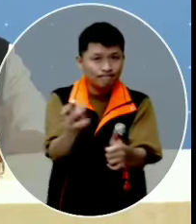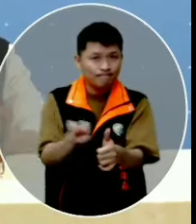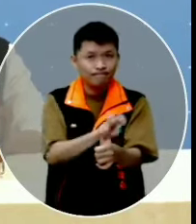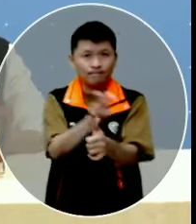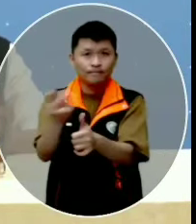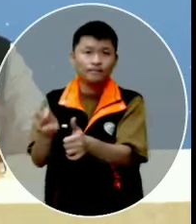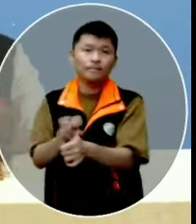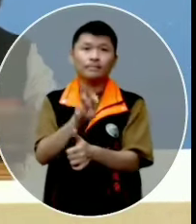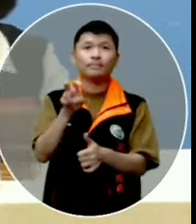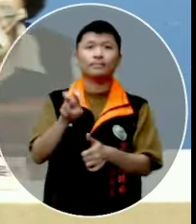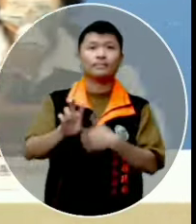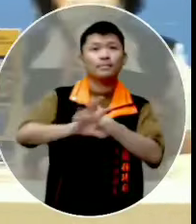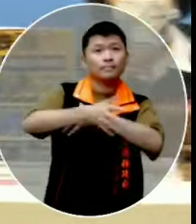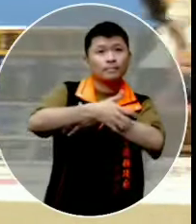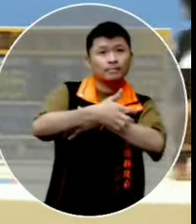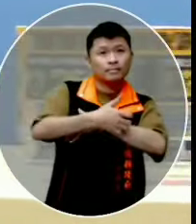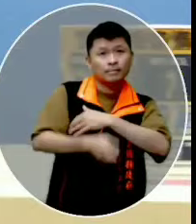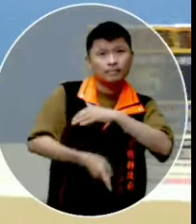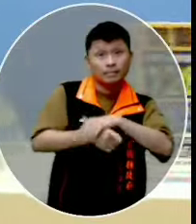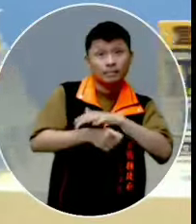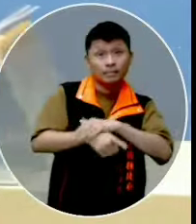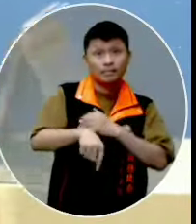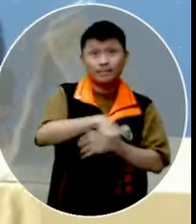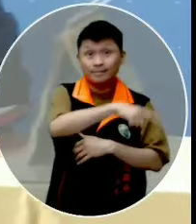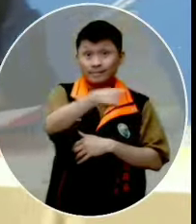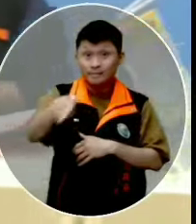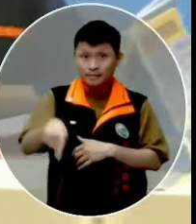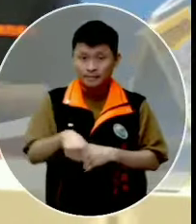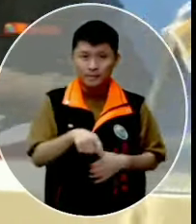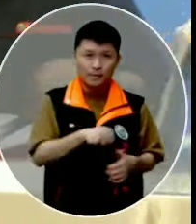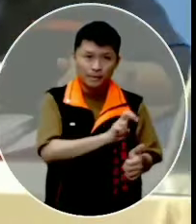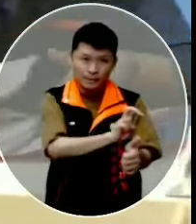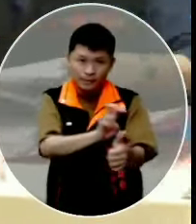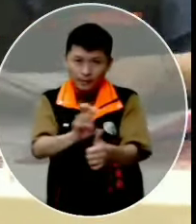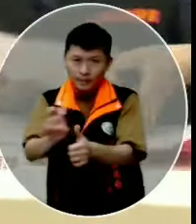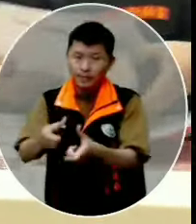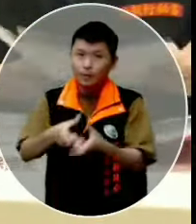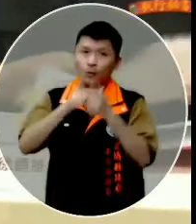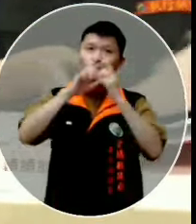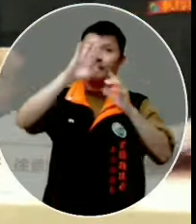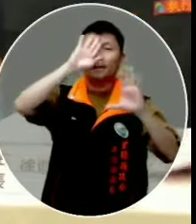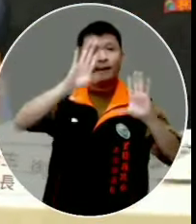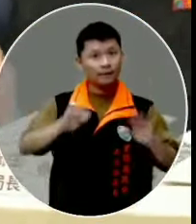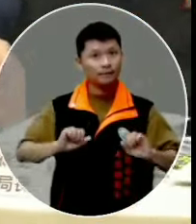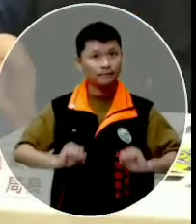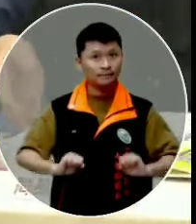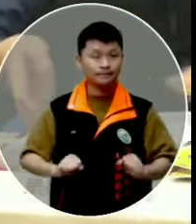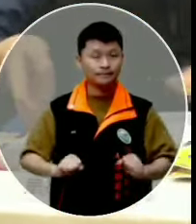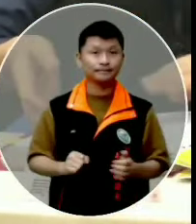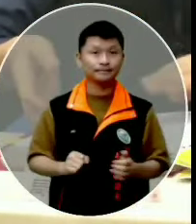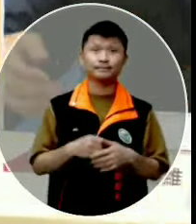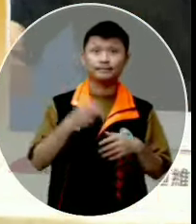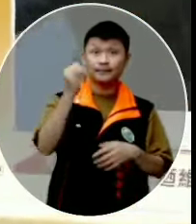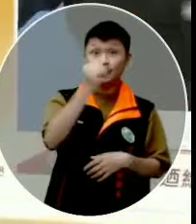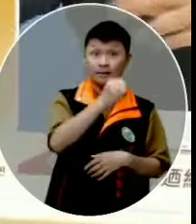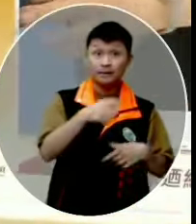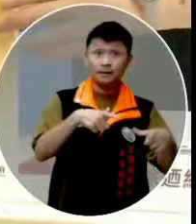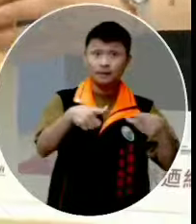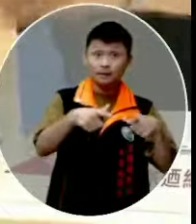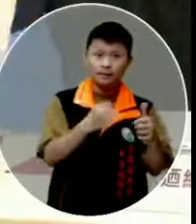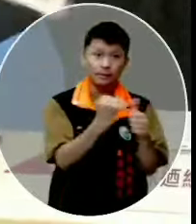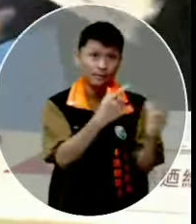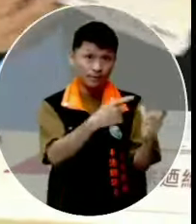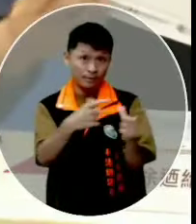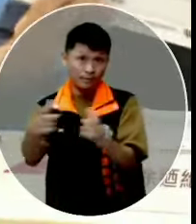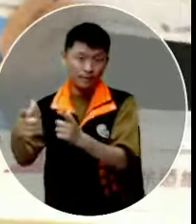容所，让收容人尽量恢复健康。金眼会馆喜宴案再新